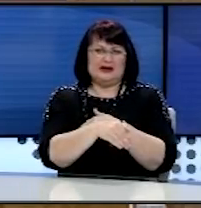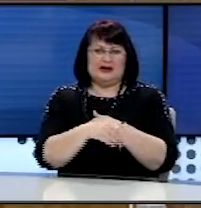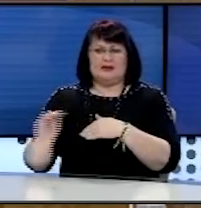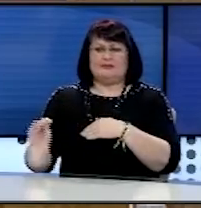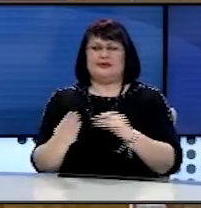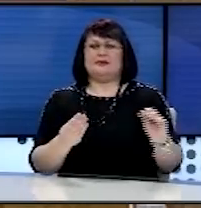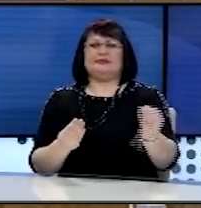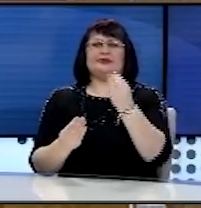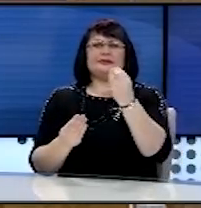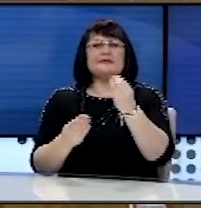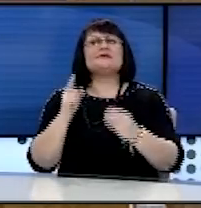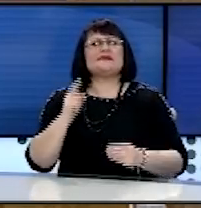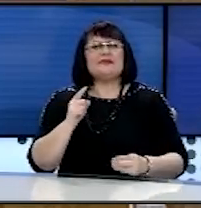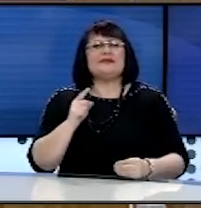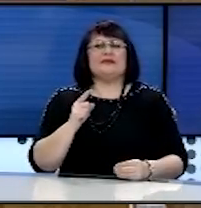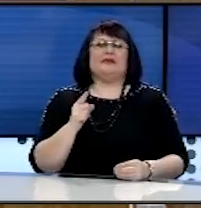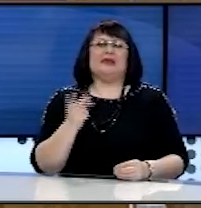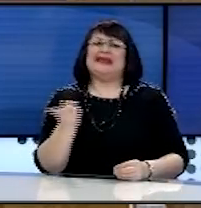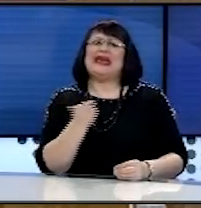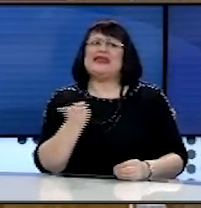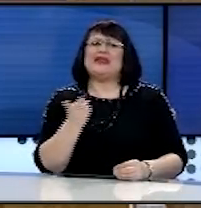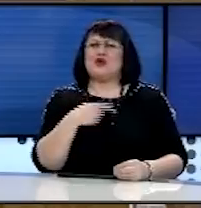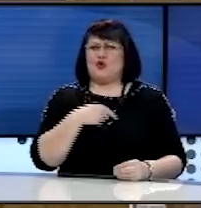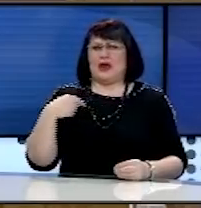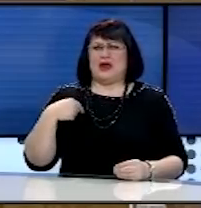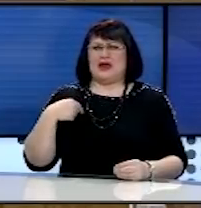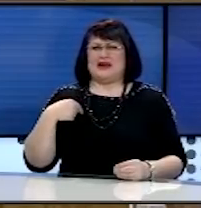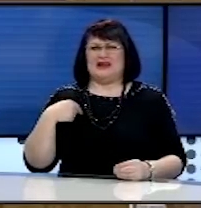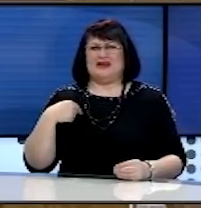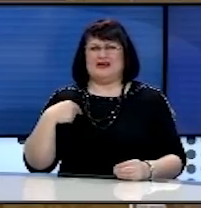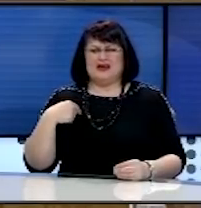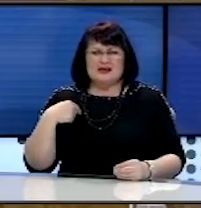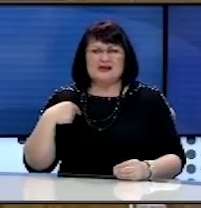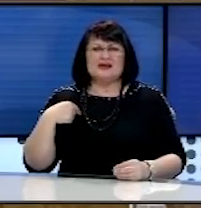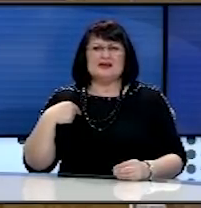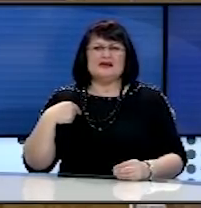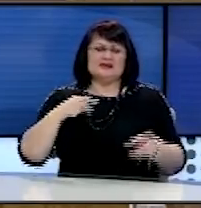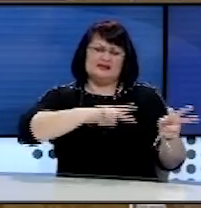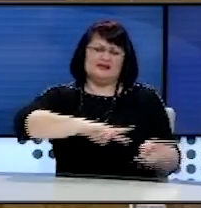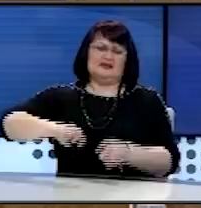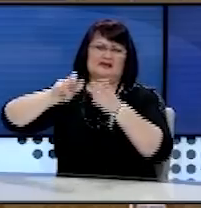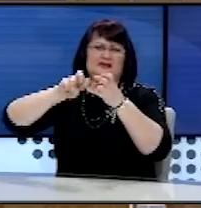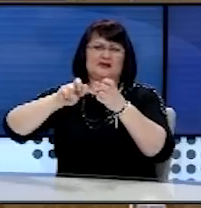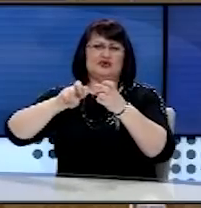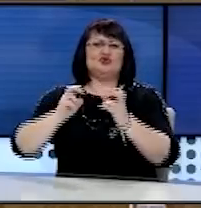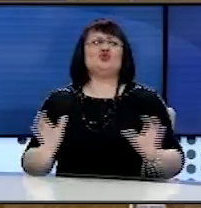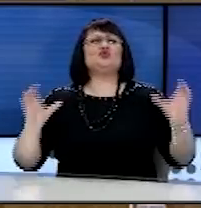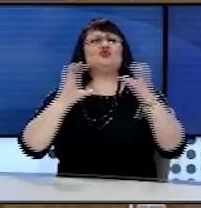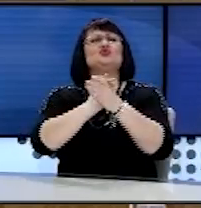χώρες, κλέβοντας στην κυριολεξία τον κόπο δεκαετιών του ενωμένου σοβιετικού